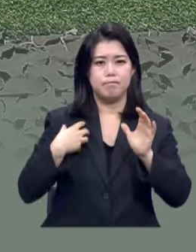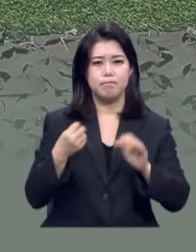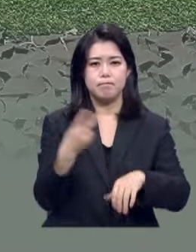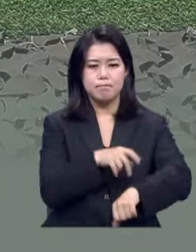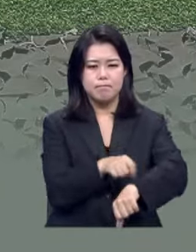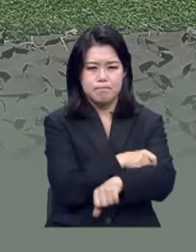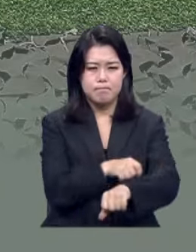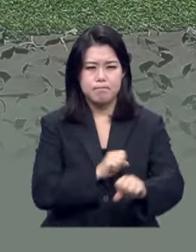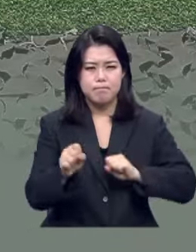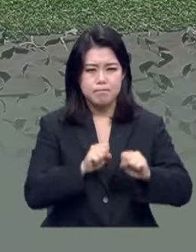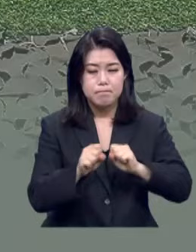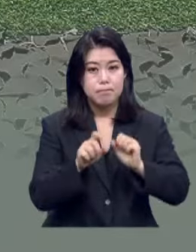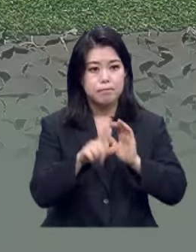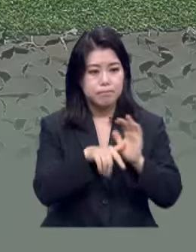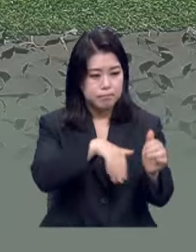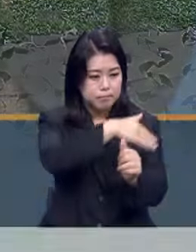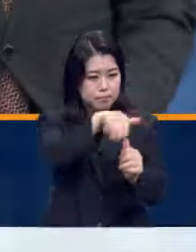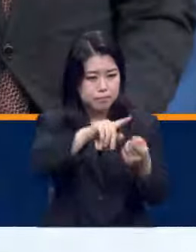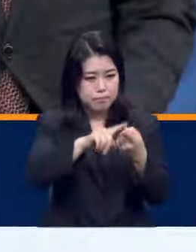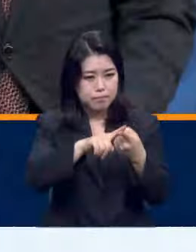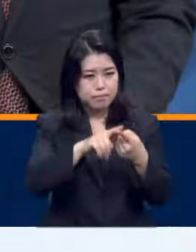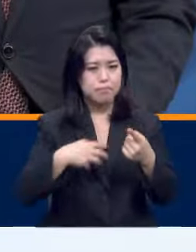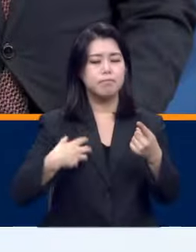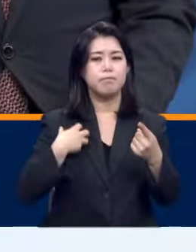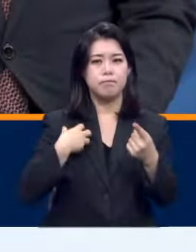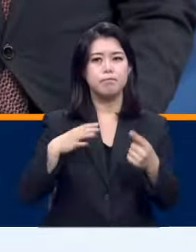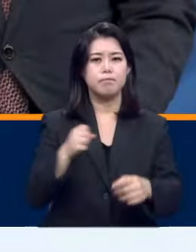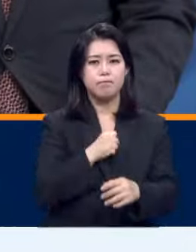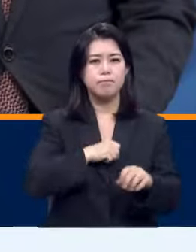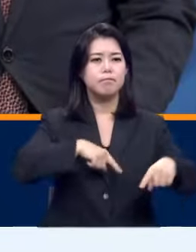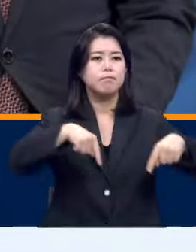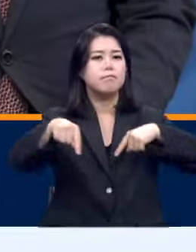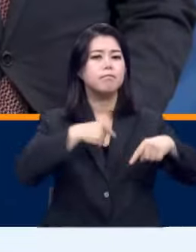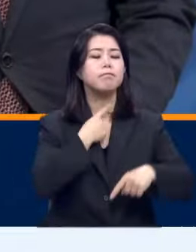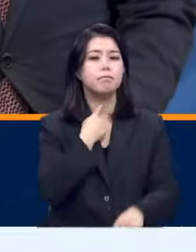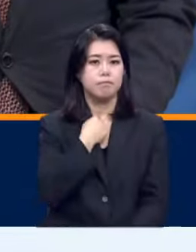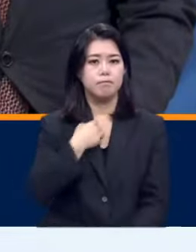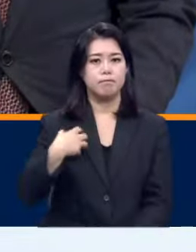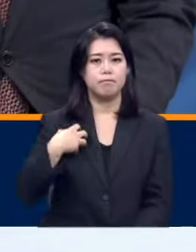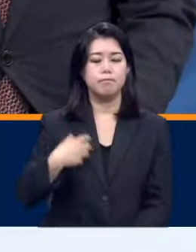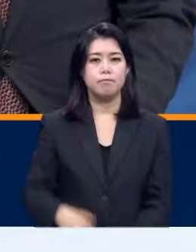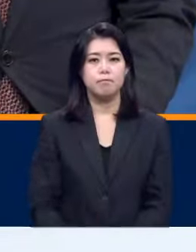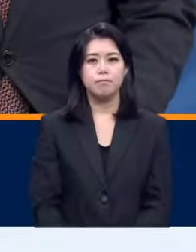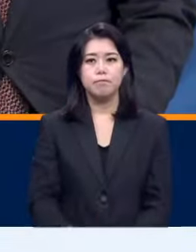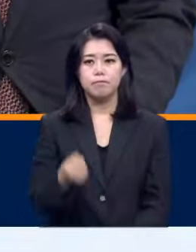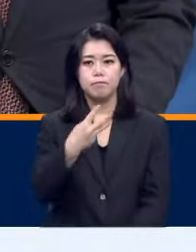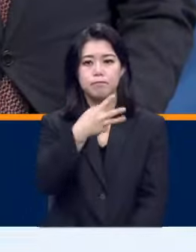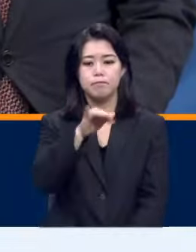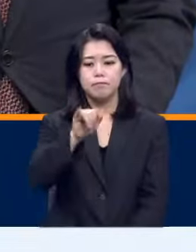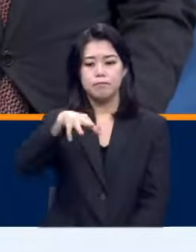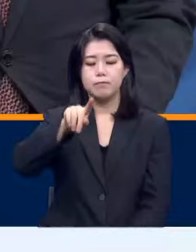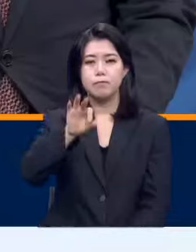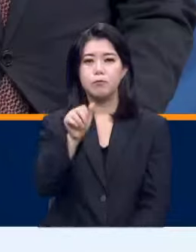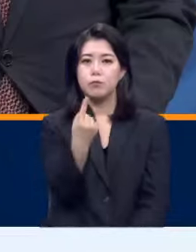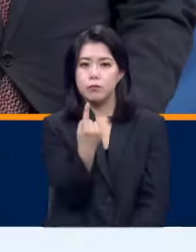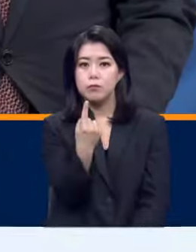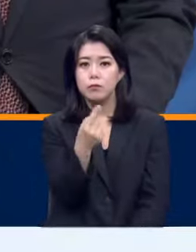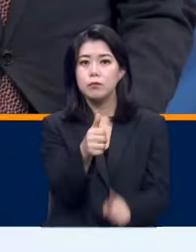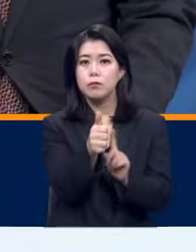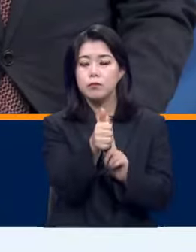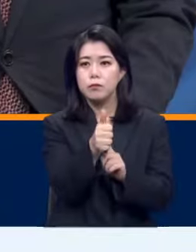특수전을 할 수 있는 환경등에 대해서 총 책임을지고 좀 지도를 하는 역할을 좀 하게 되겠죠네 그리고 리창 정찰 청국장 같은